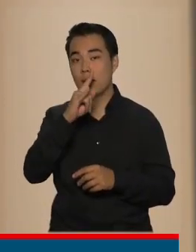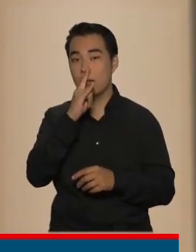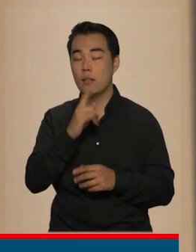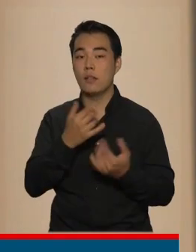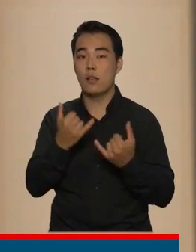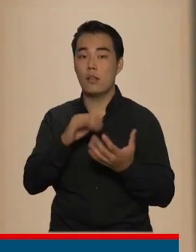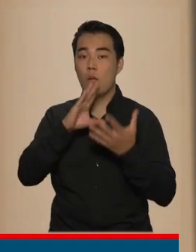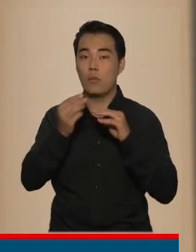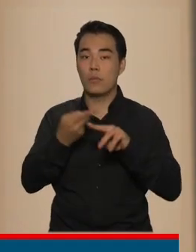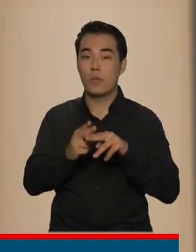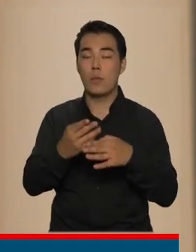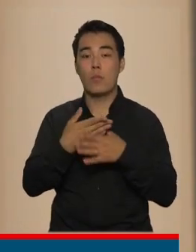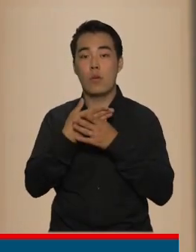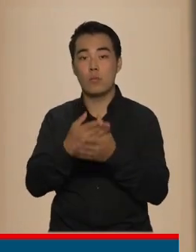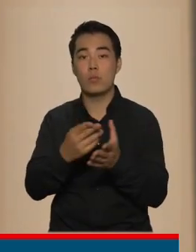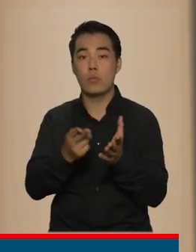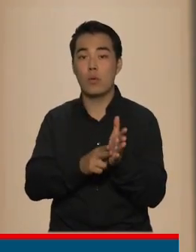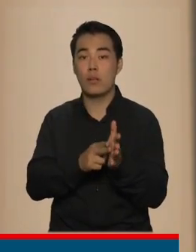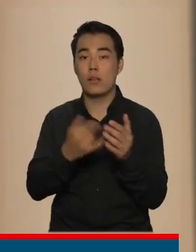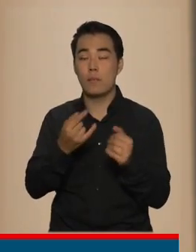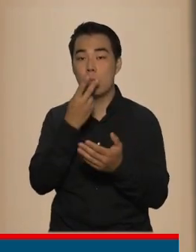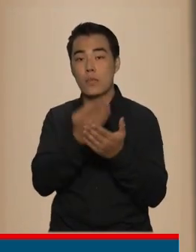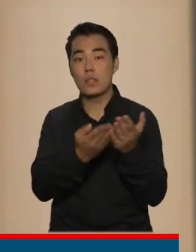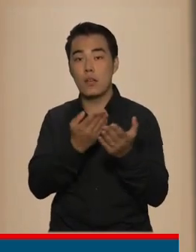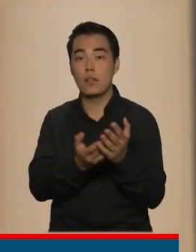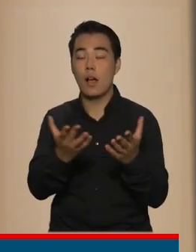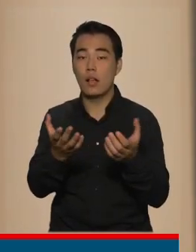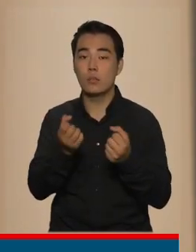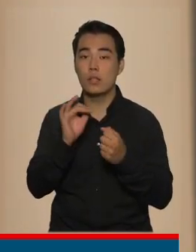пойызының көмегімен оқсы кеңесі алып,